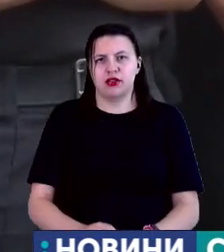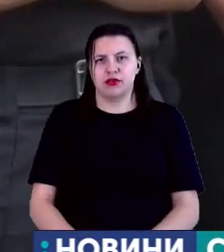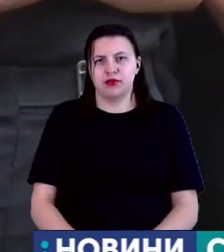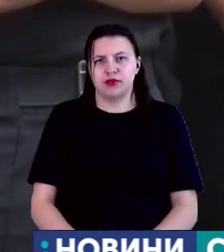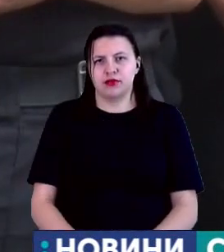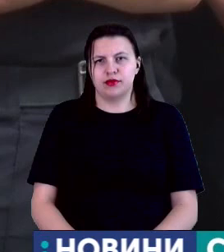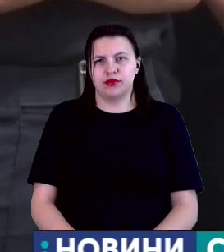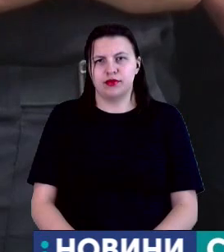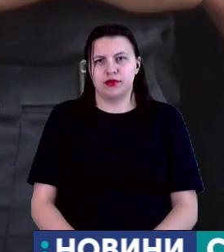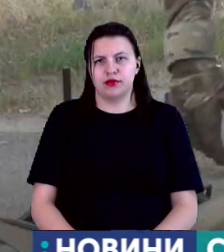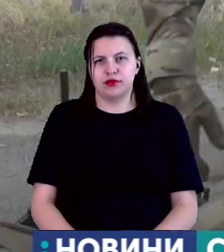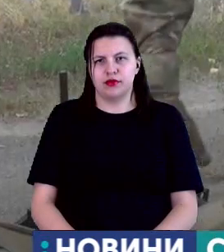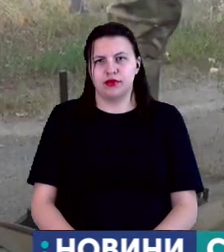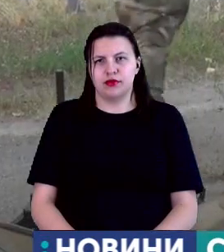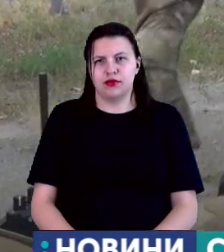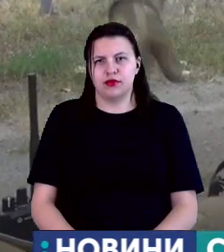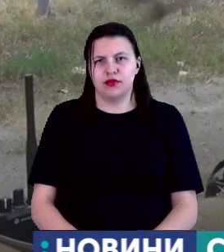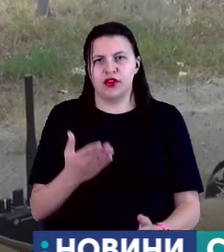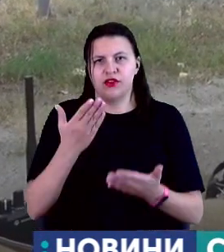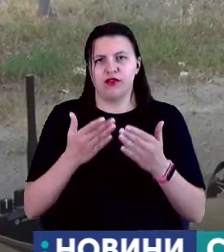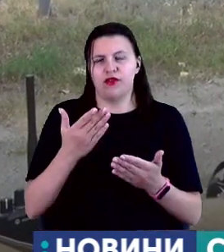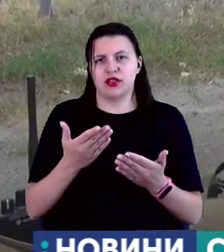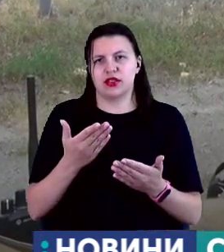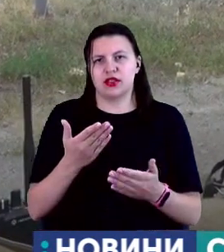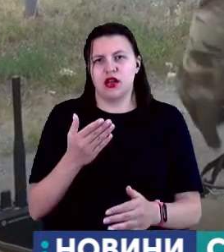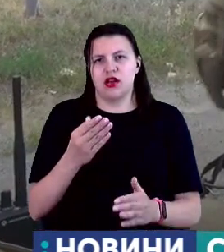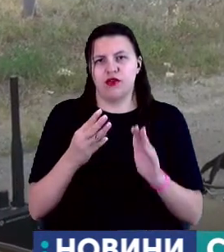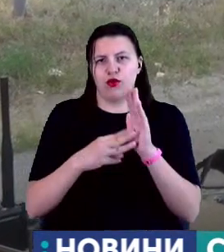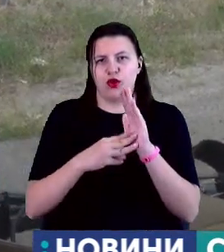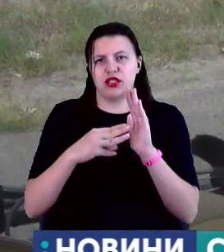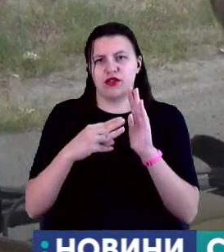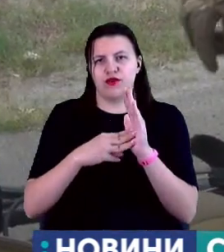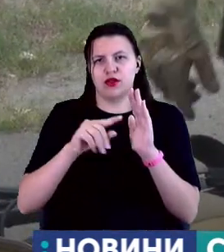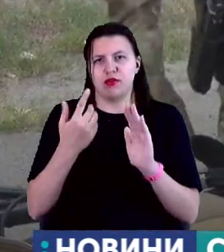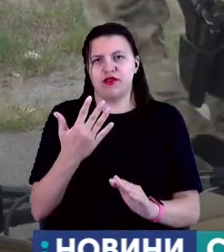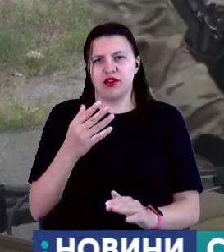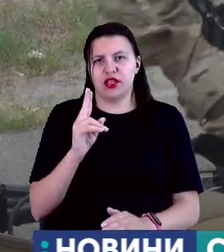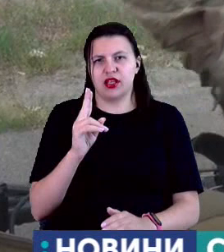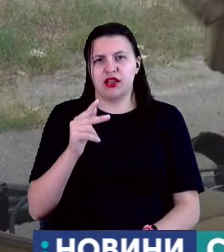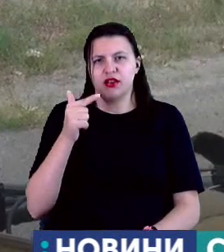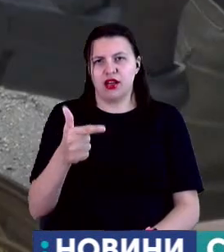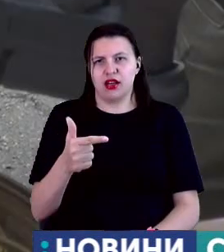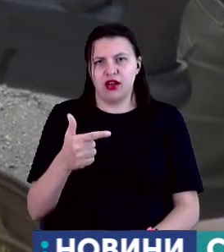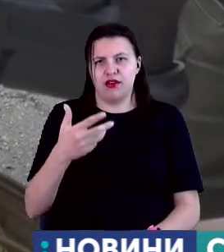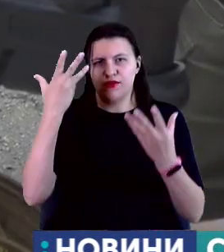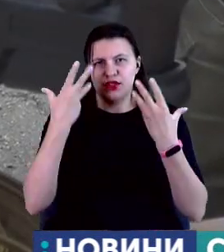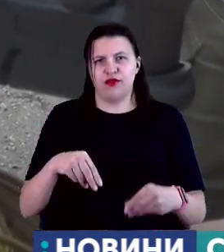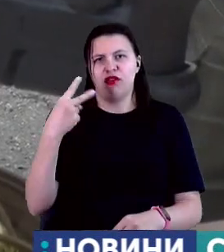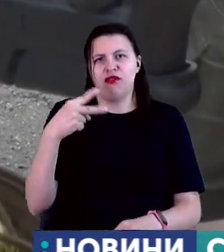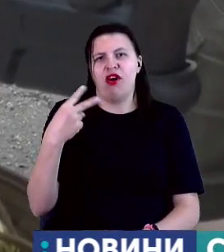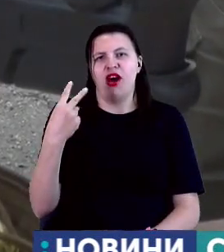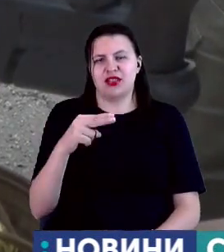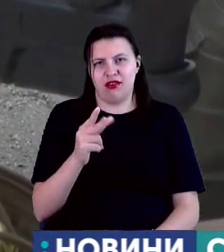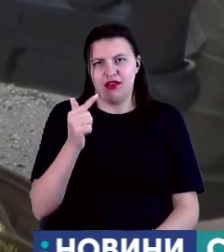Вес його приблизно 8-8,5 кг. Все на бійці около 20 кг. Штурмова